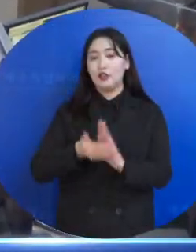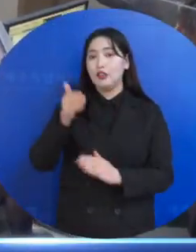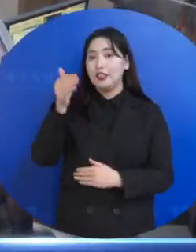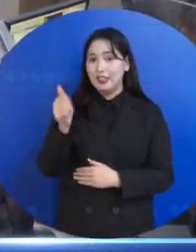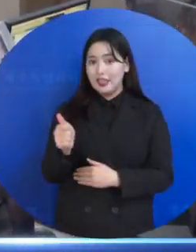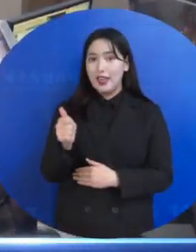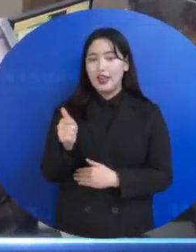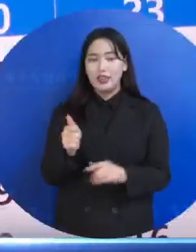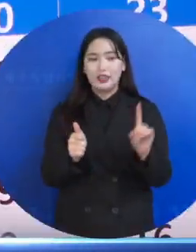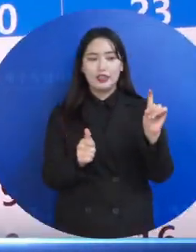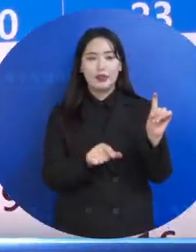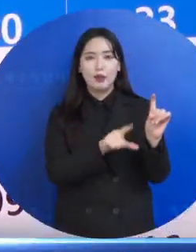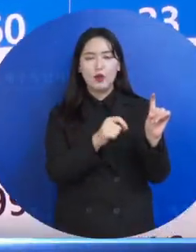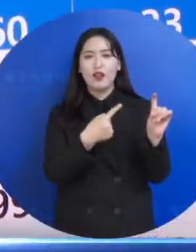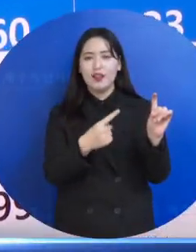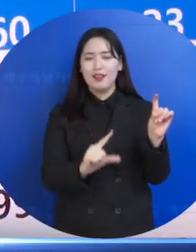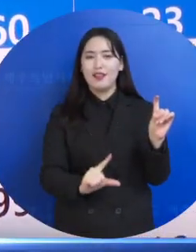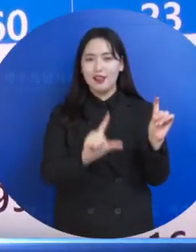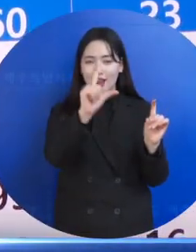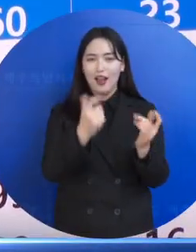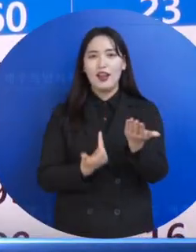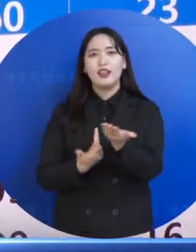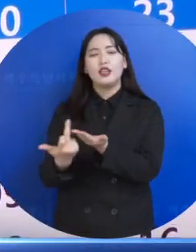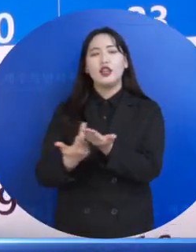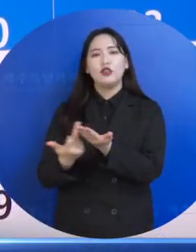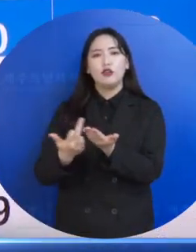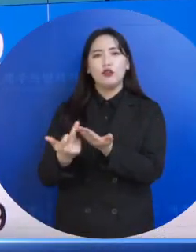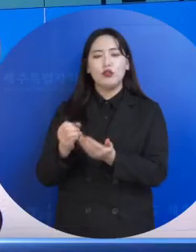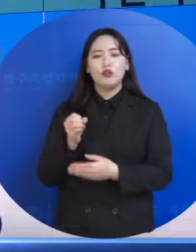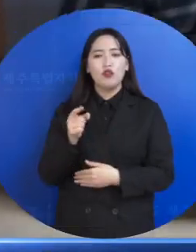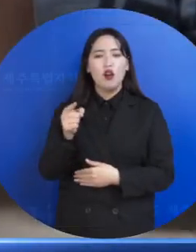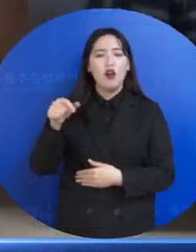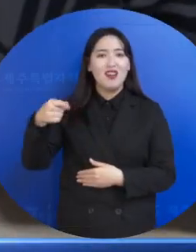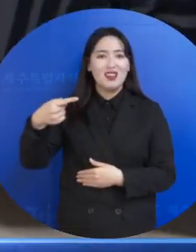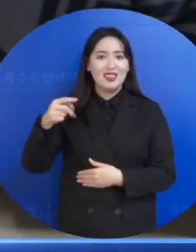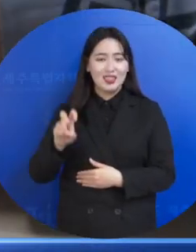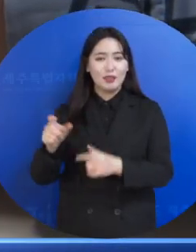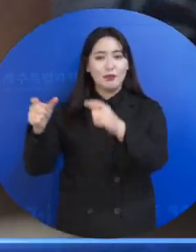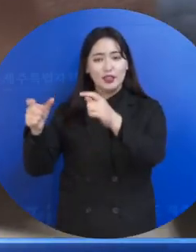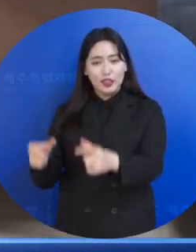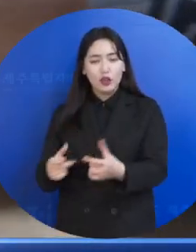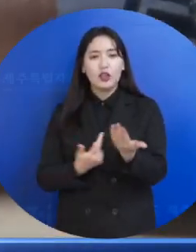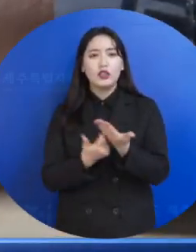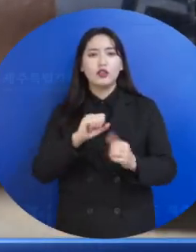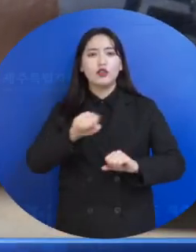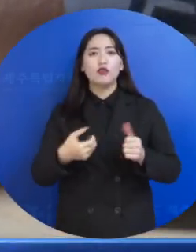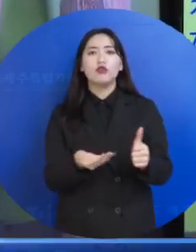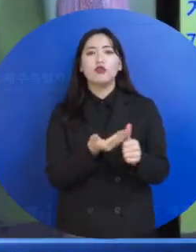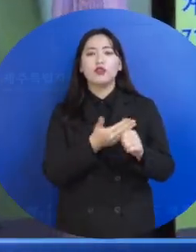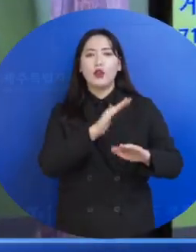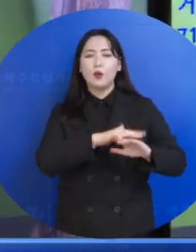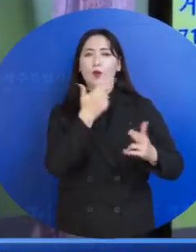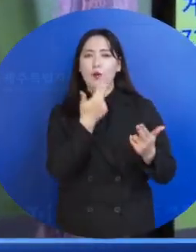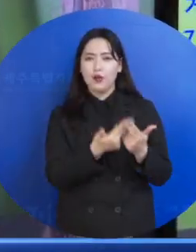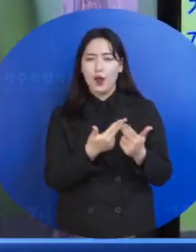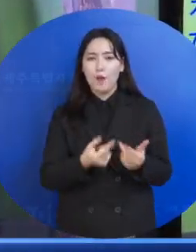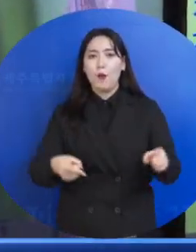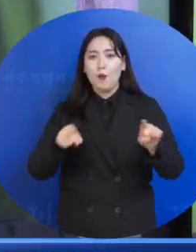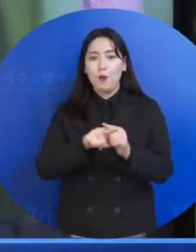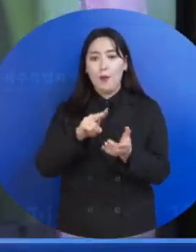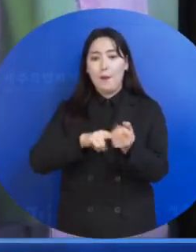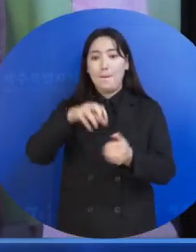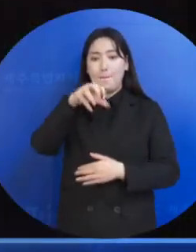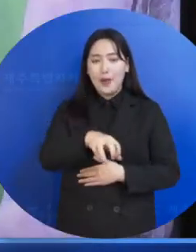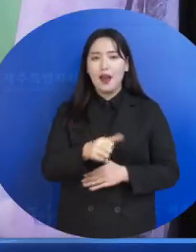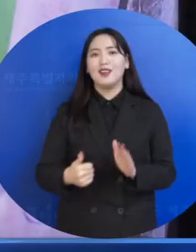강병삼 제주시장은 12월 1일 제주시 애월읍 어음리에 소재한 제주축산농협 축산물